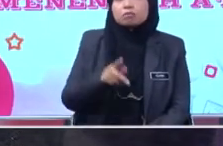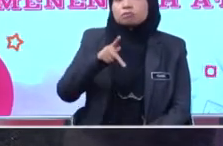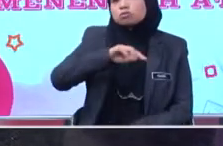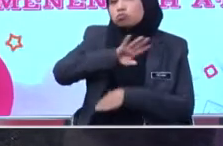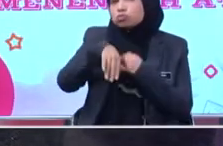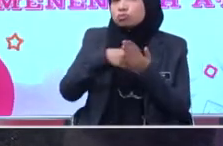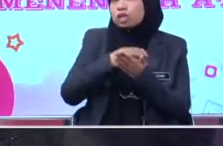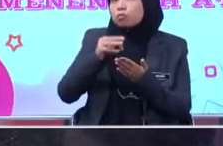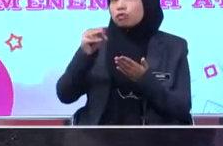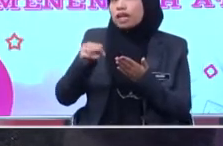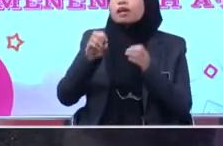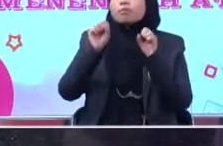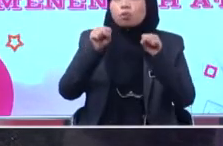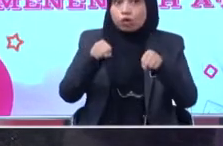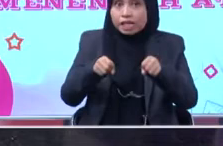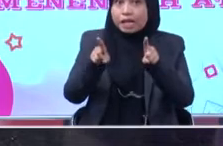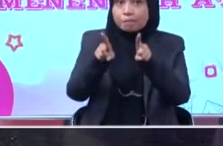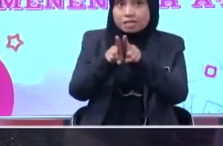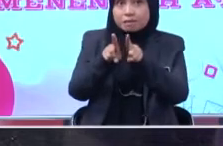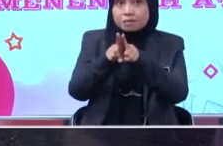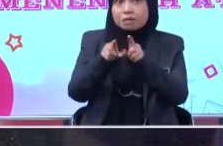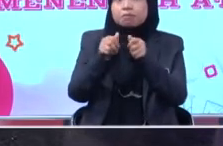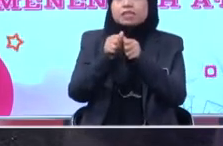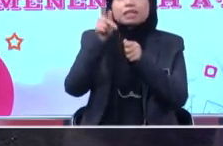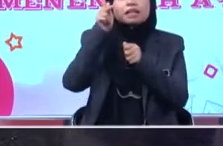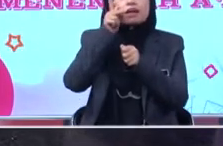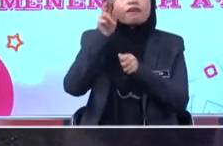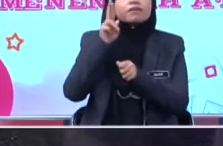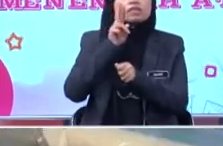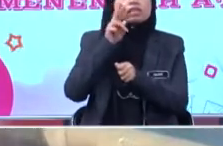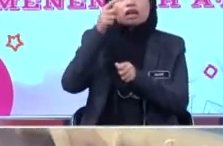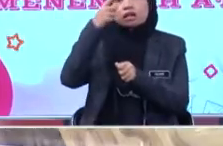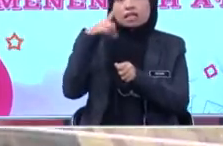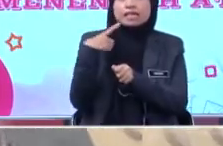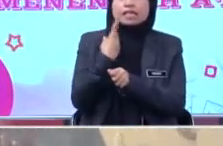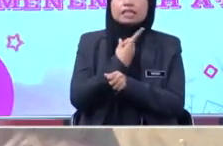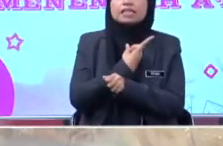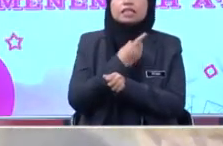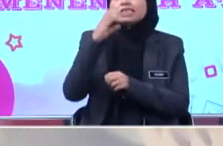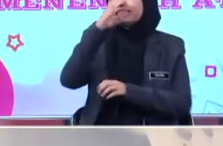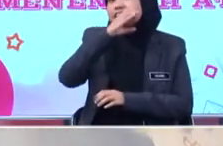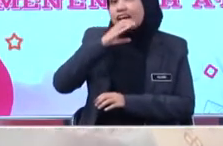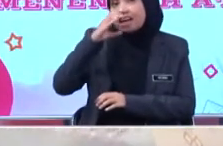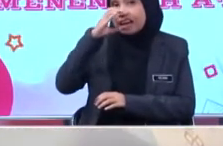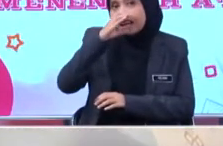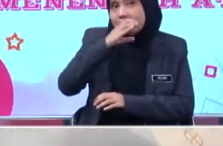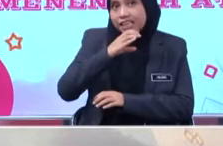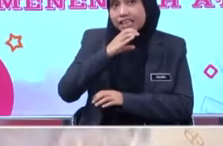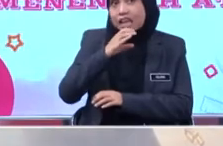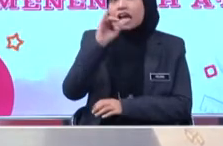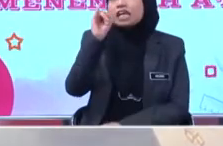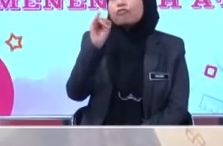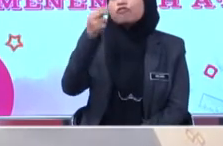murid-murid di rumah juga boleh bersama dengan kak Rina untuk sama-sama kita acara huruf ikhfa